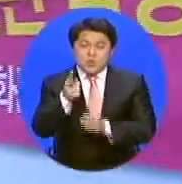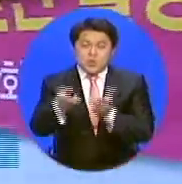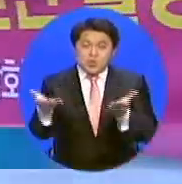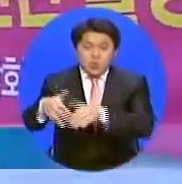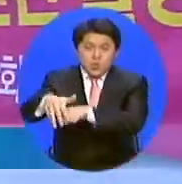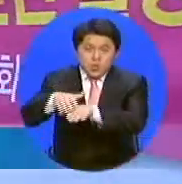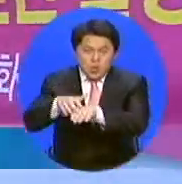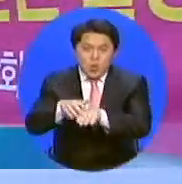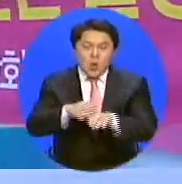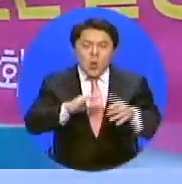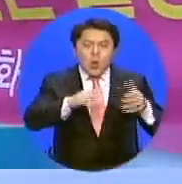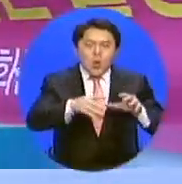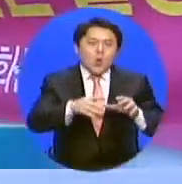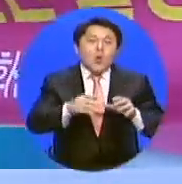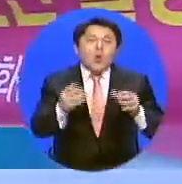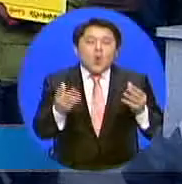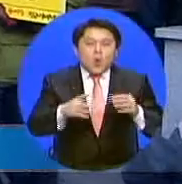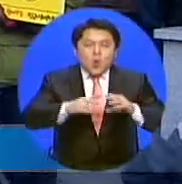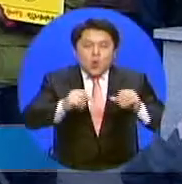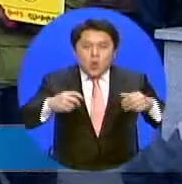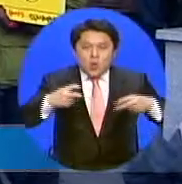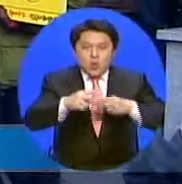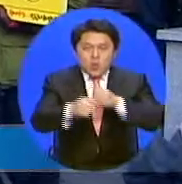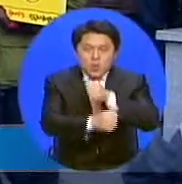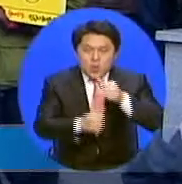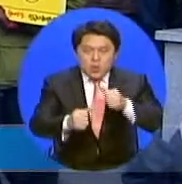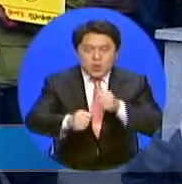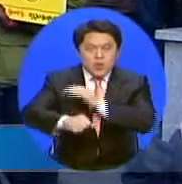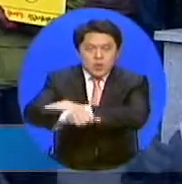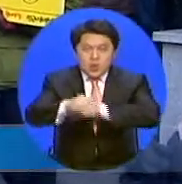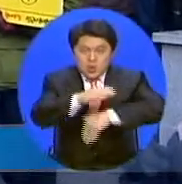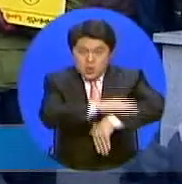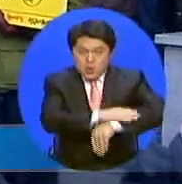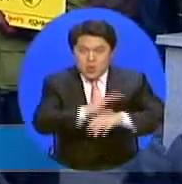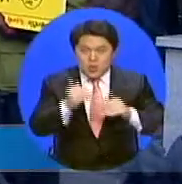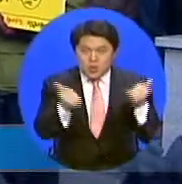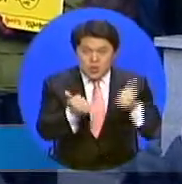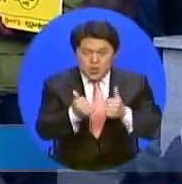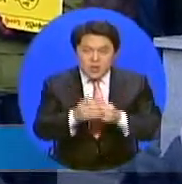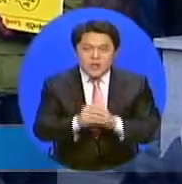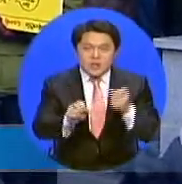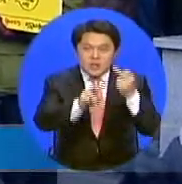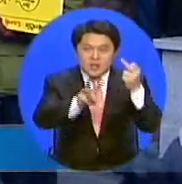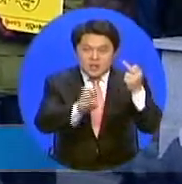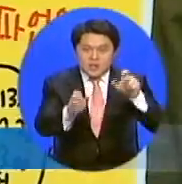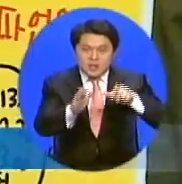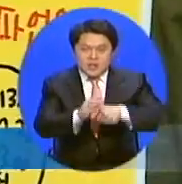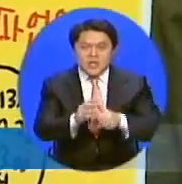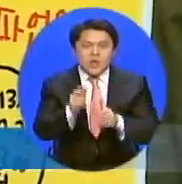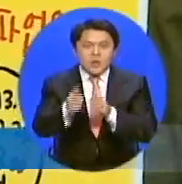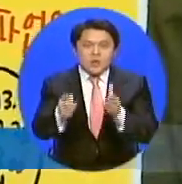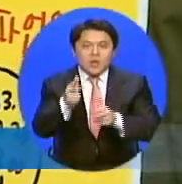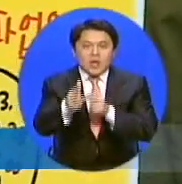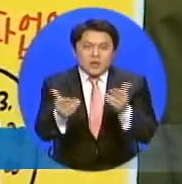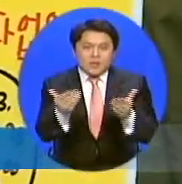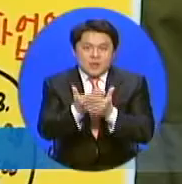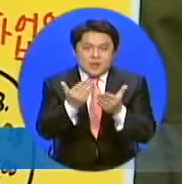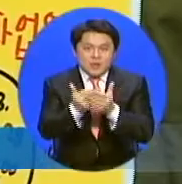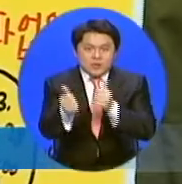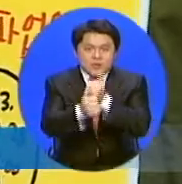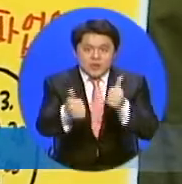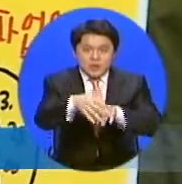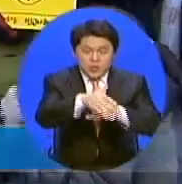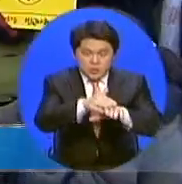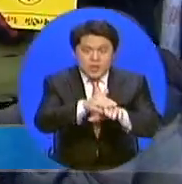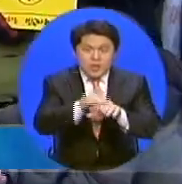노조와 국토교통위 여야 국회의원은 지난 30일 철도산업발전위원회 구성 즉시 현업에 복귀하기로 합의한